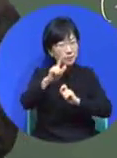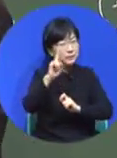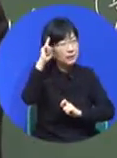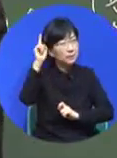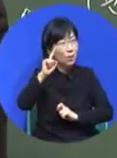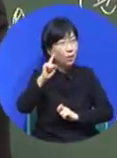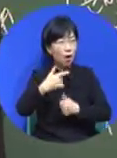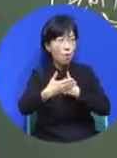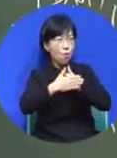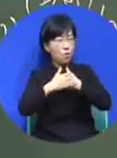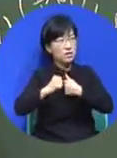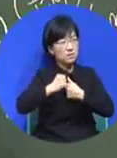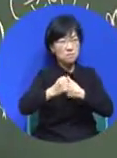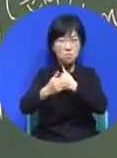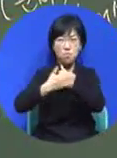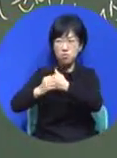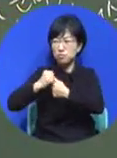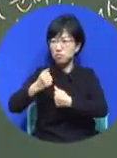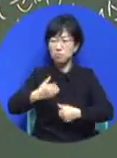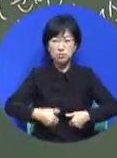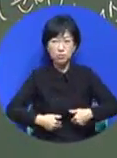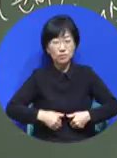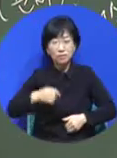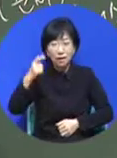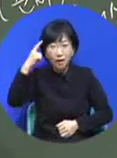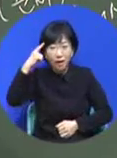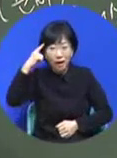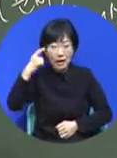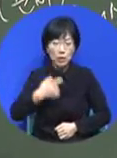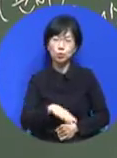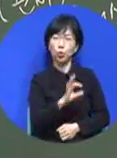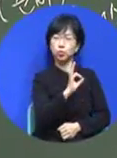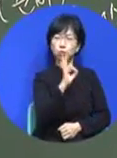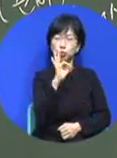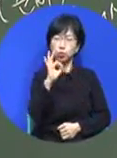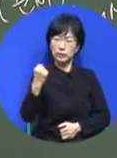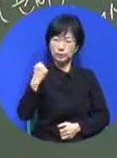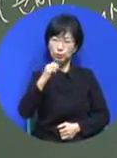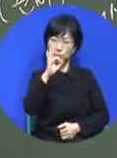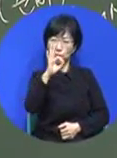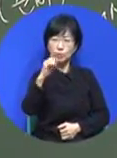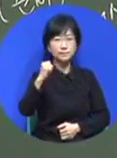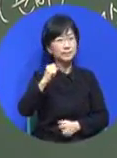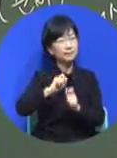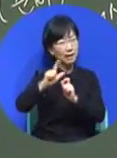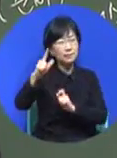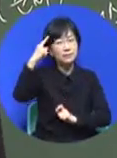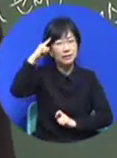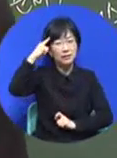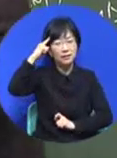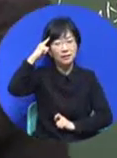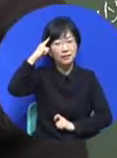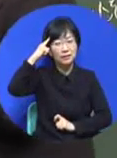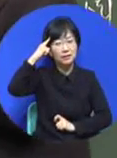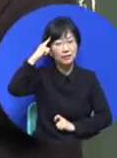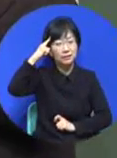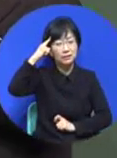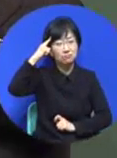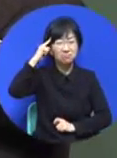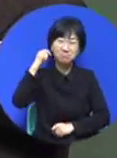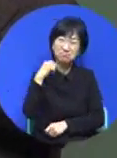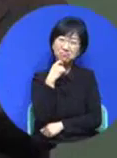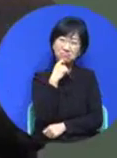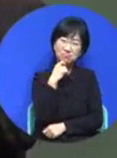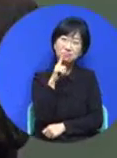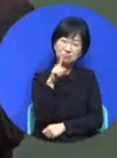find this believable? 말이 그렇지. 많은 사람들이 돈이 있어야 된다고 생각합니다. People say, no, you need money. 맞을지도 모릅니다.